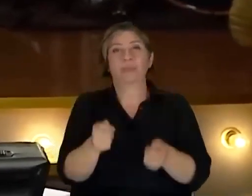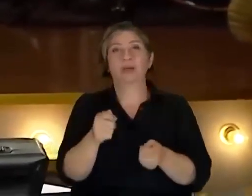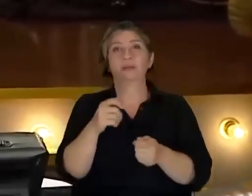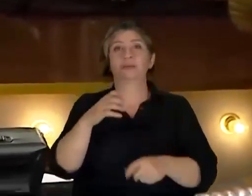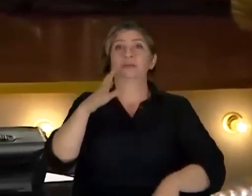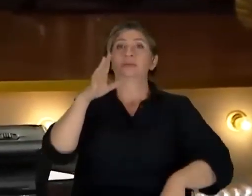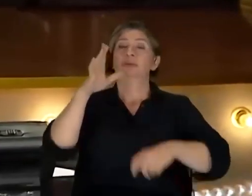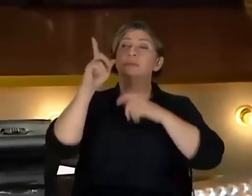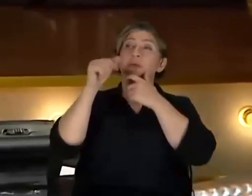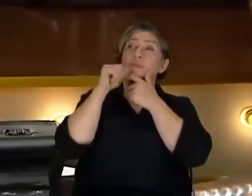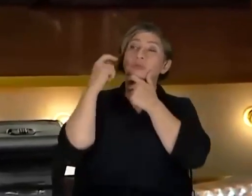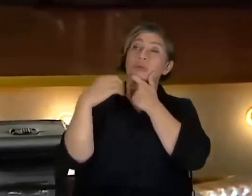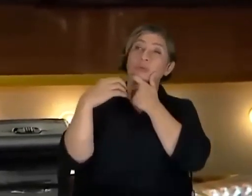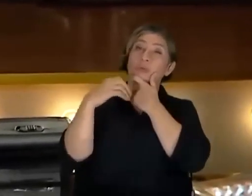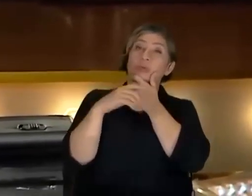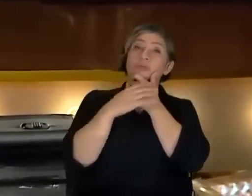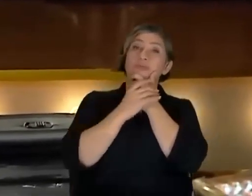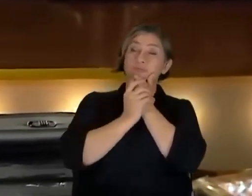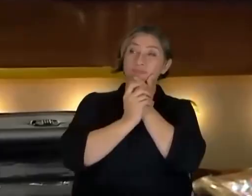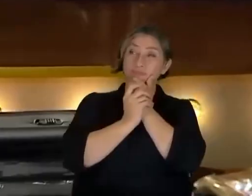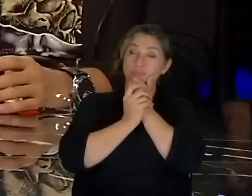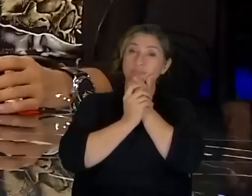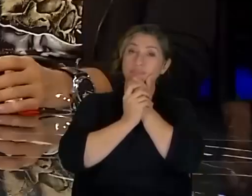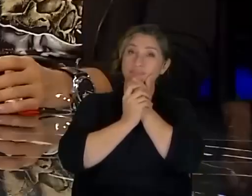Yani falanca adam çalıyor.